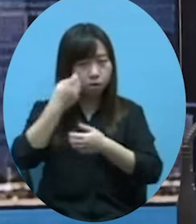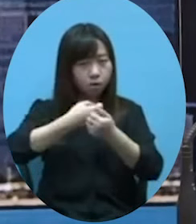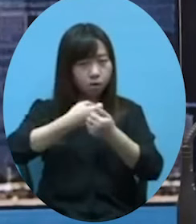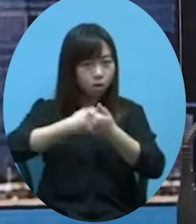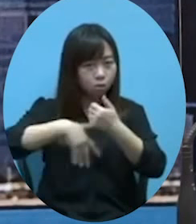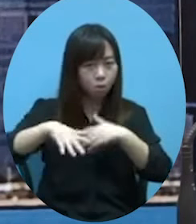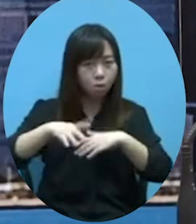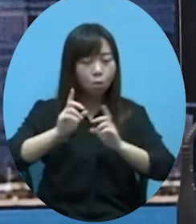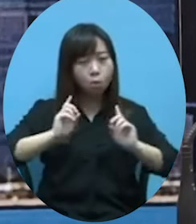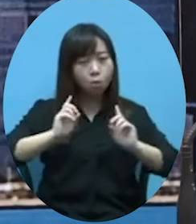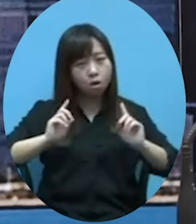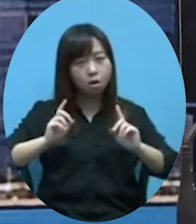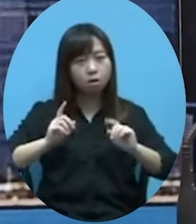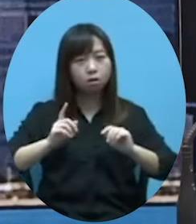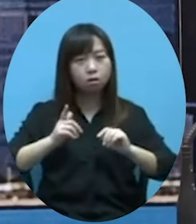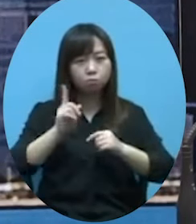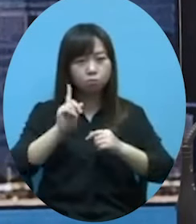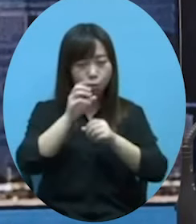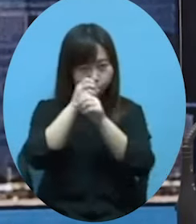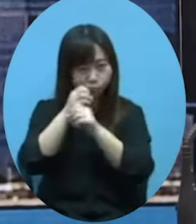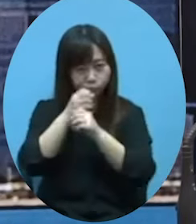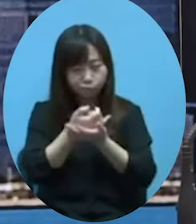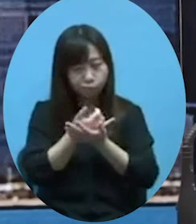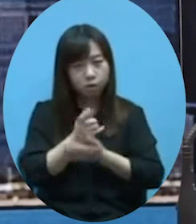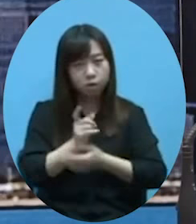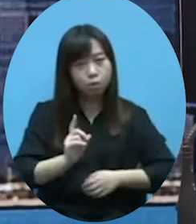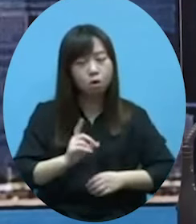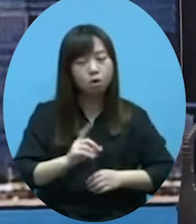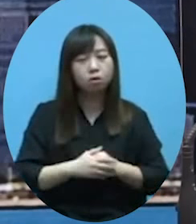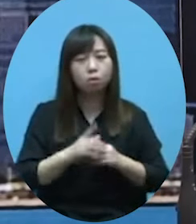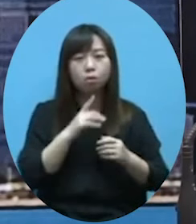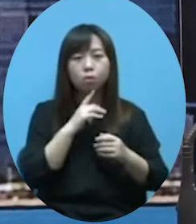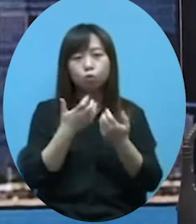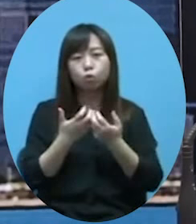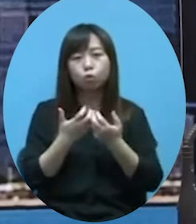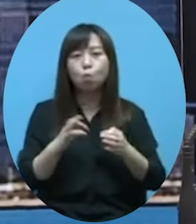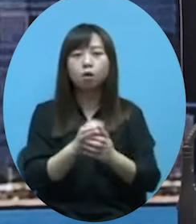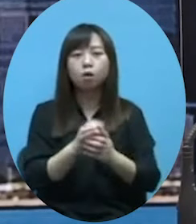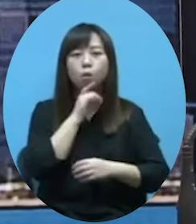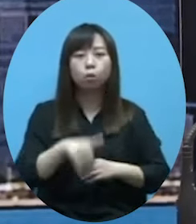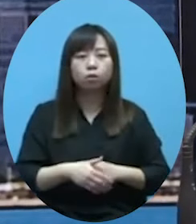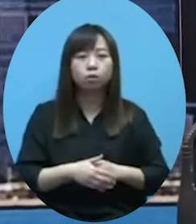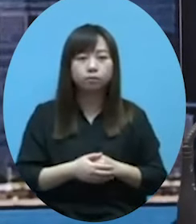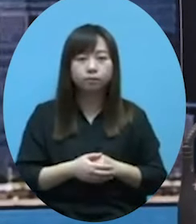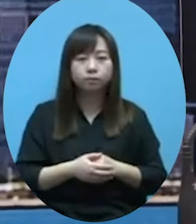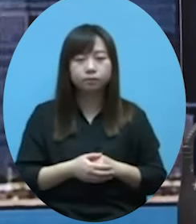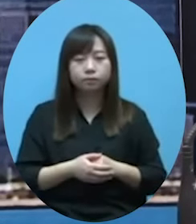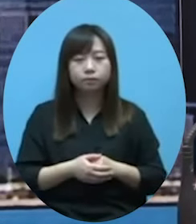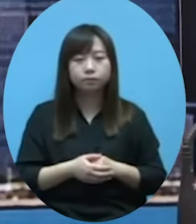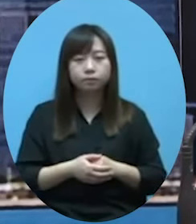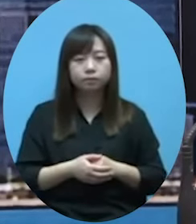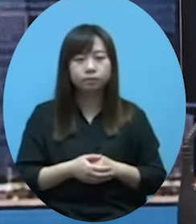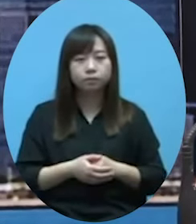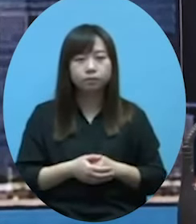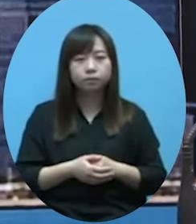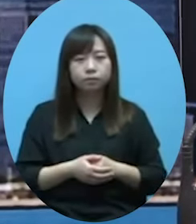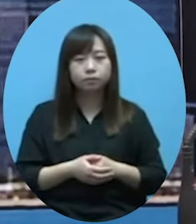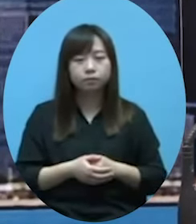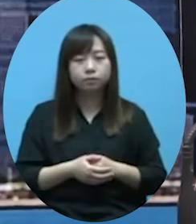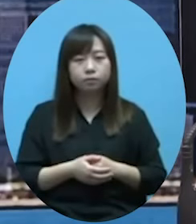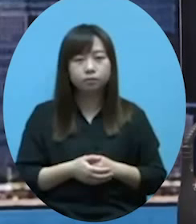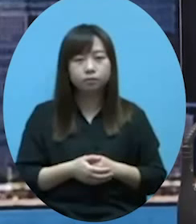他們是怎樣去驗一些懷疑的個案都會跟這些數字有些相關的好那21個人不是香港